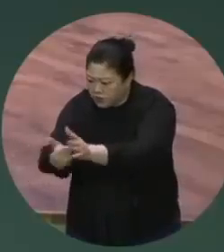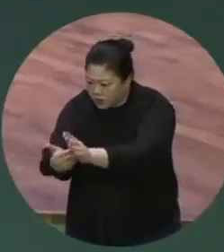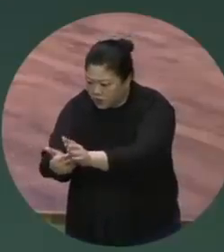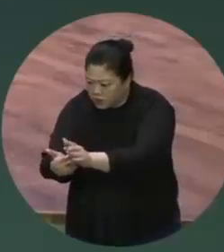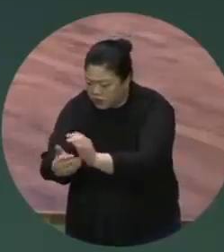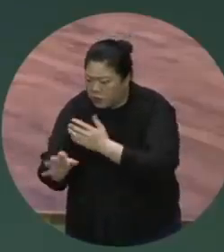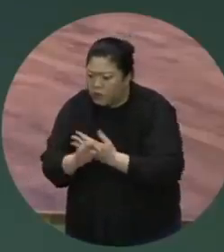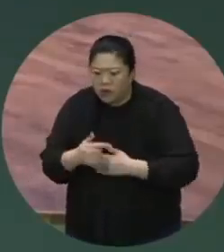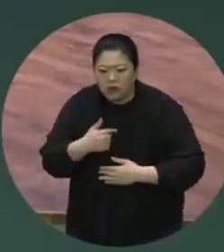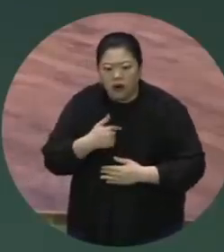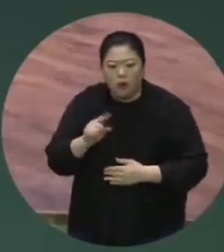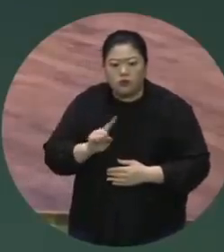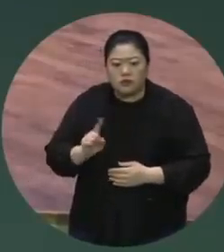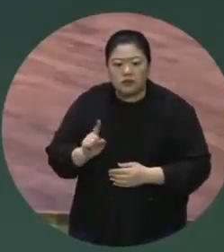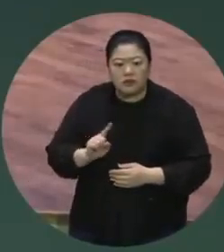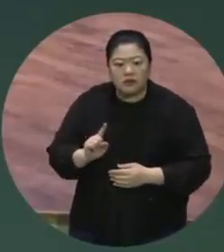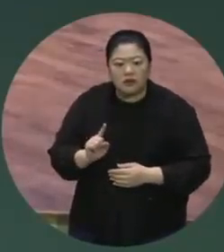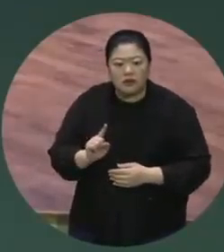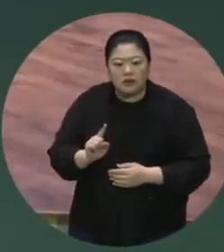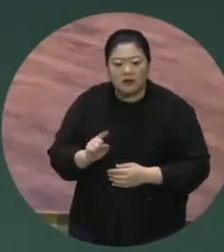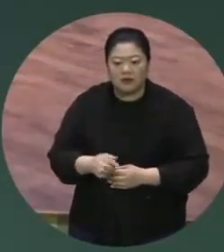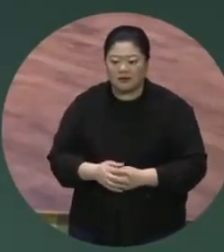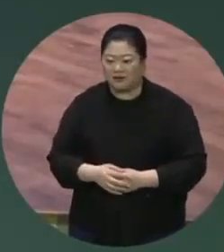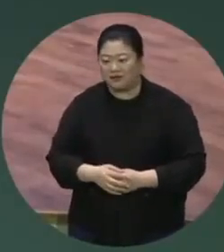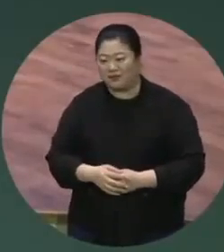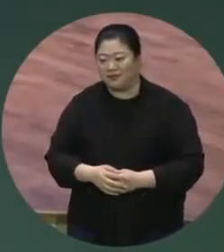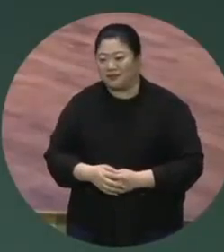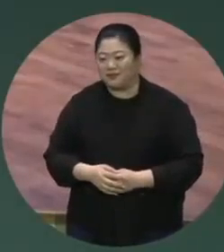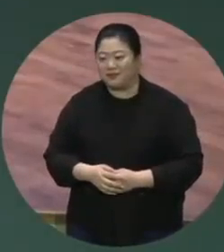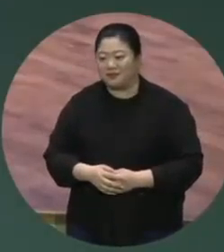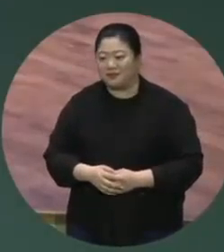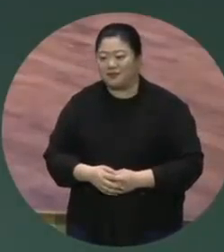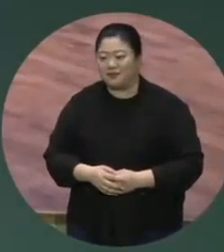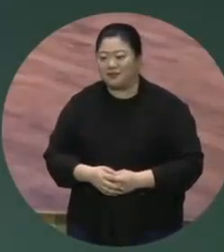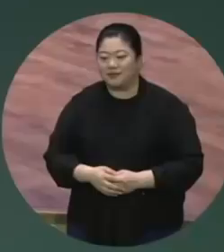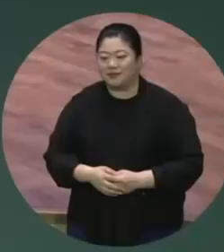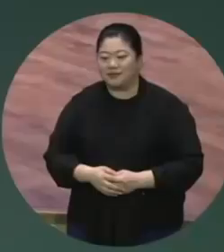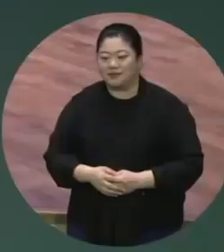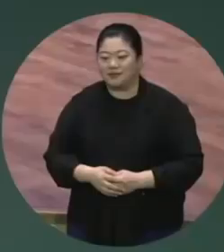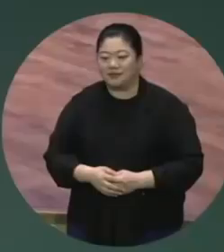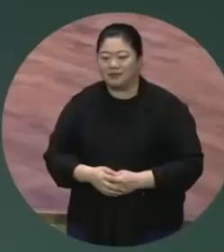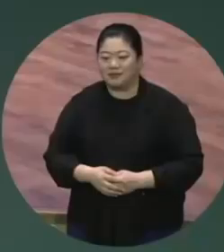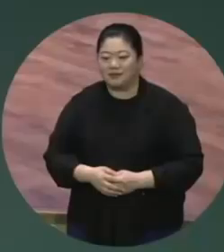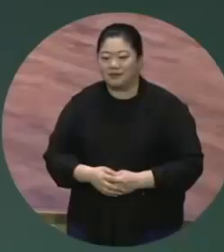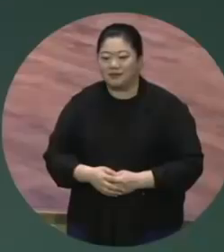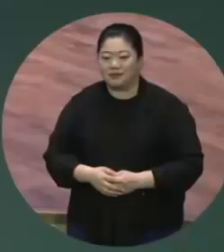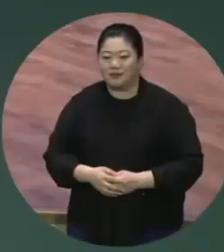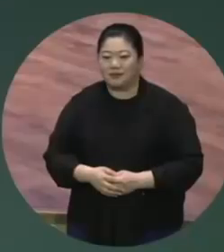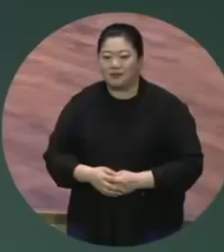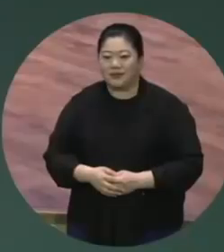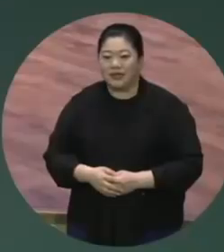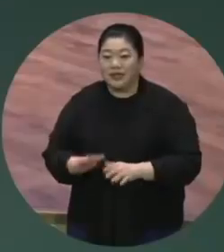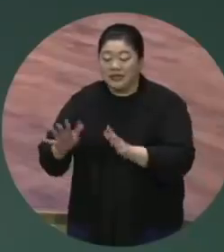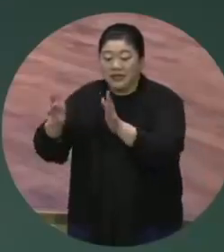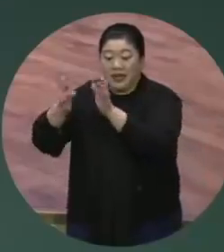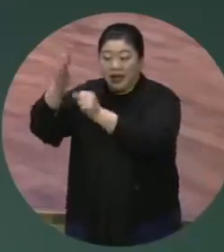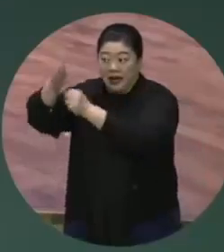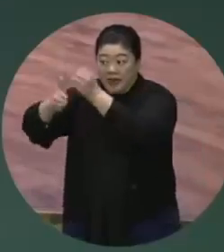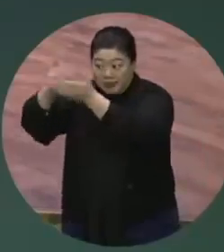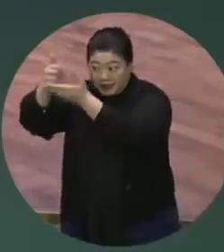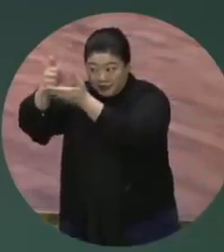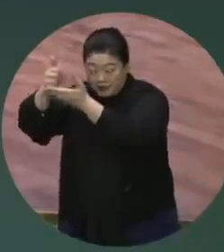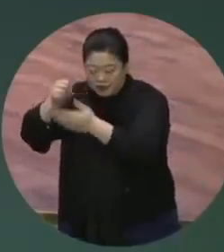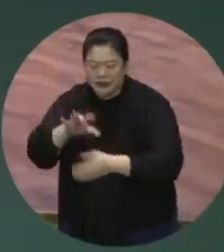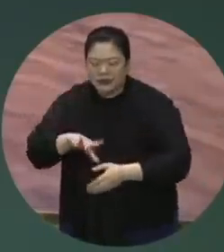이분을 어떻게 하나님 만드셨습니까? 이 예수 그리스도의 이제는 높아지심.